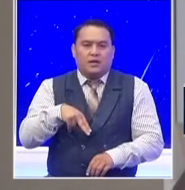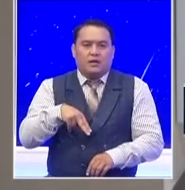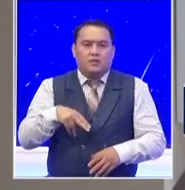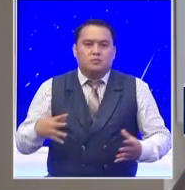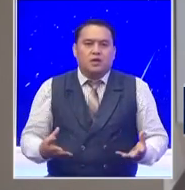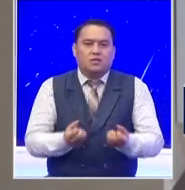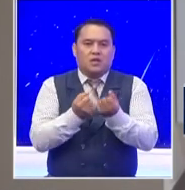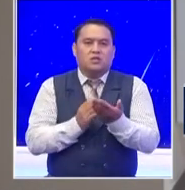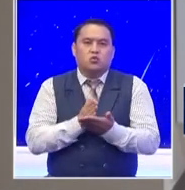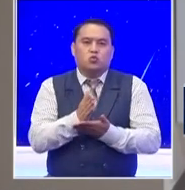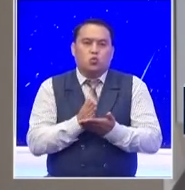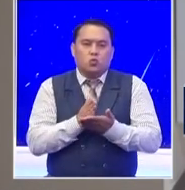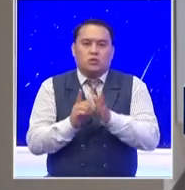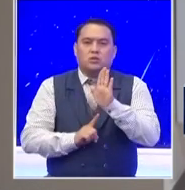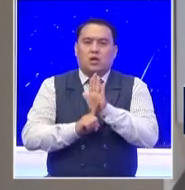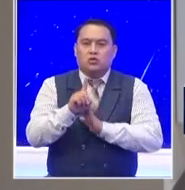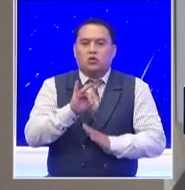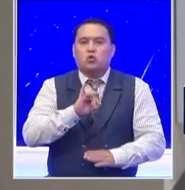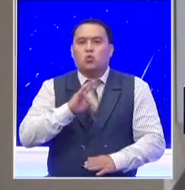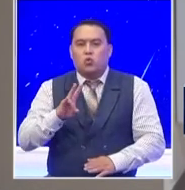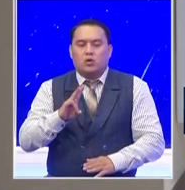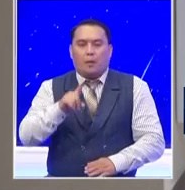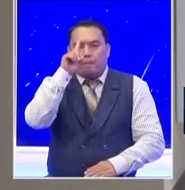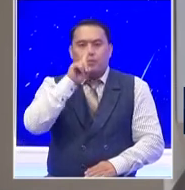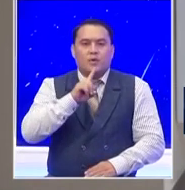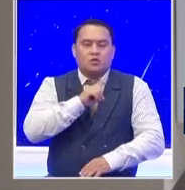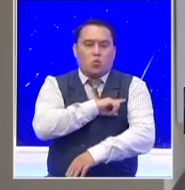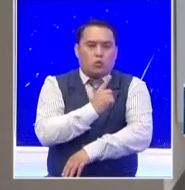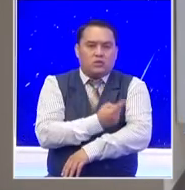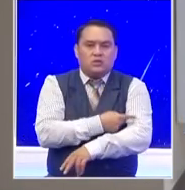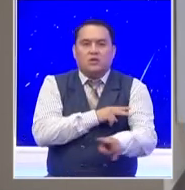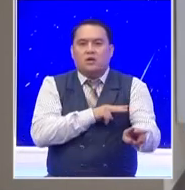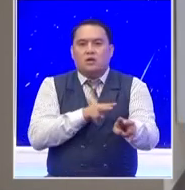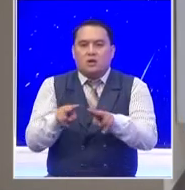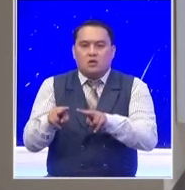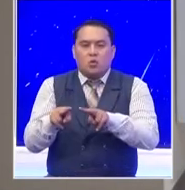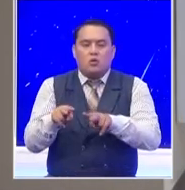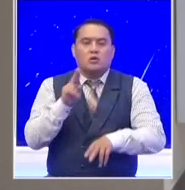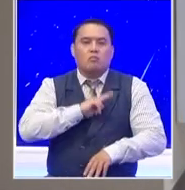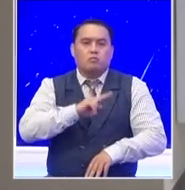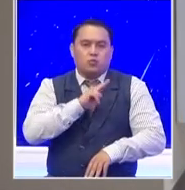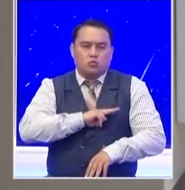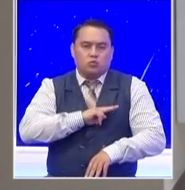области с начала июня месяца работает в усиленном варианте режиме работы